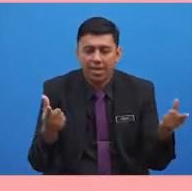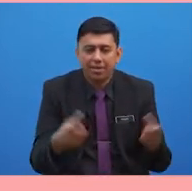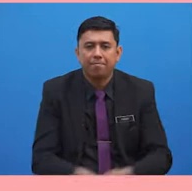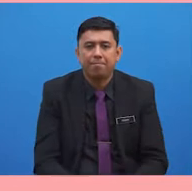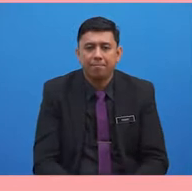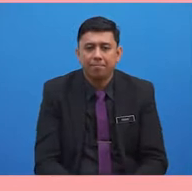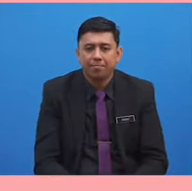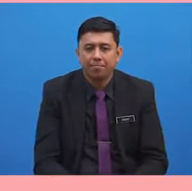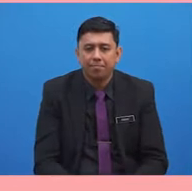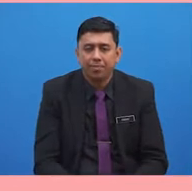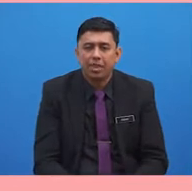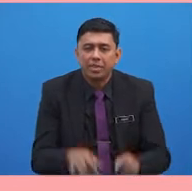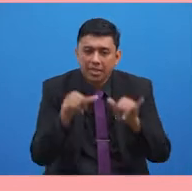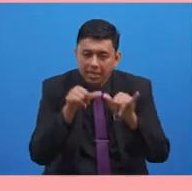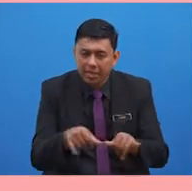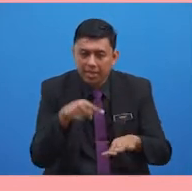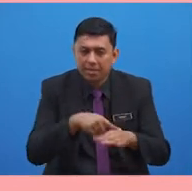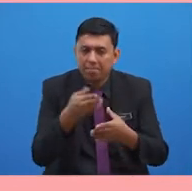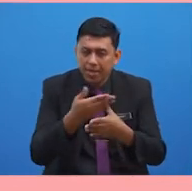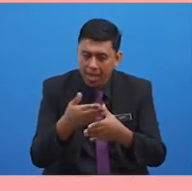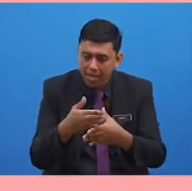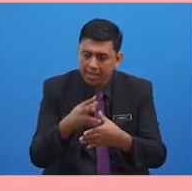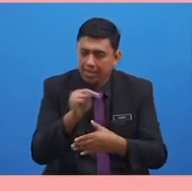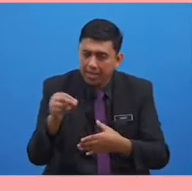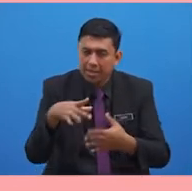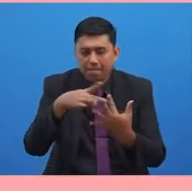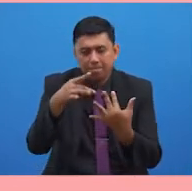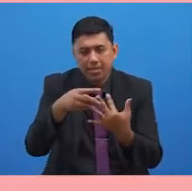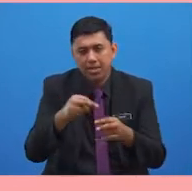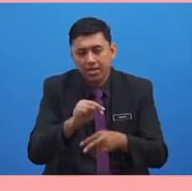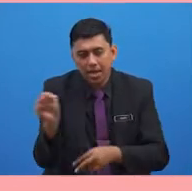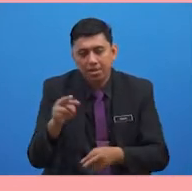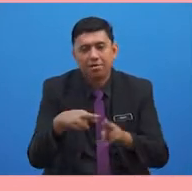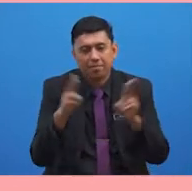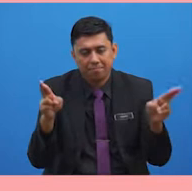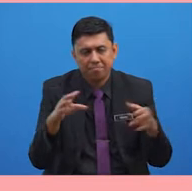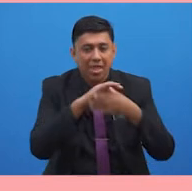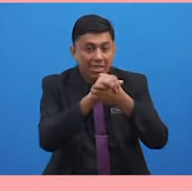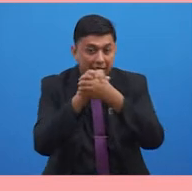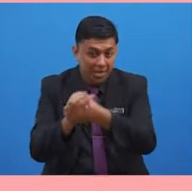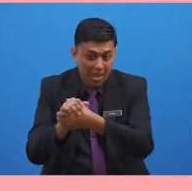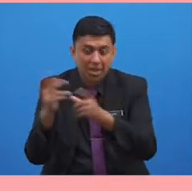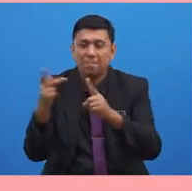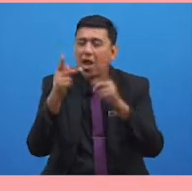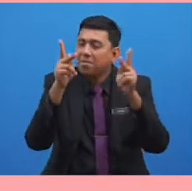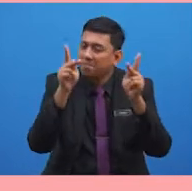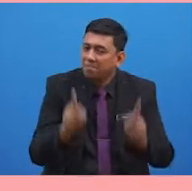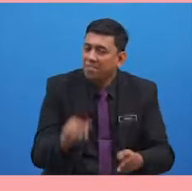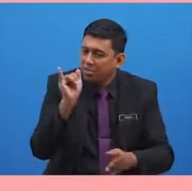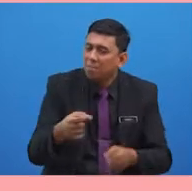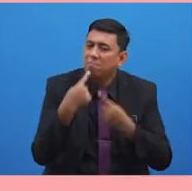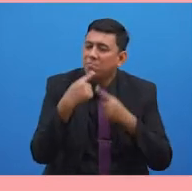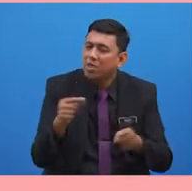ialah bermastautin di bahagian pilihan raya. Tahniah kepada pelajar